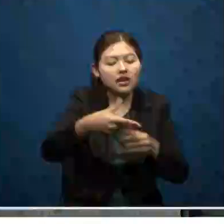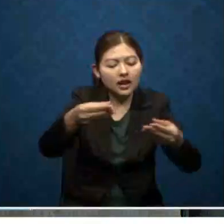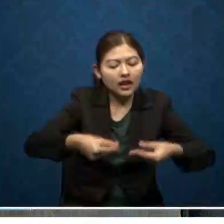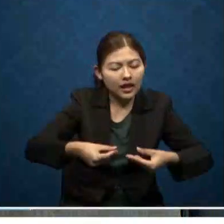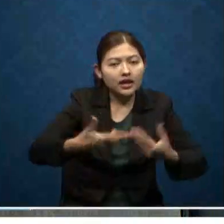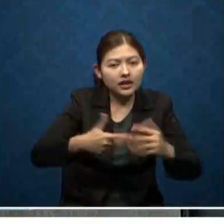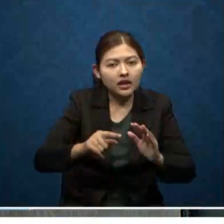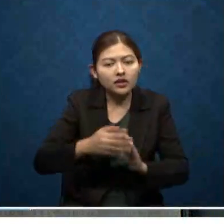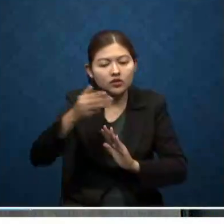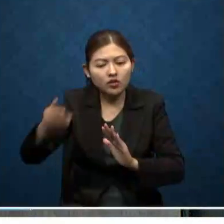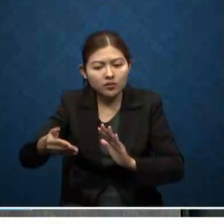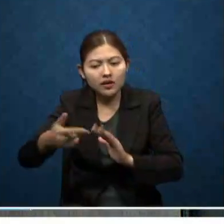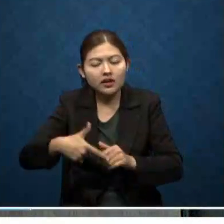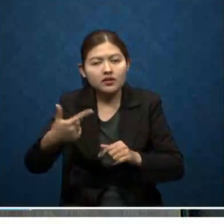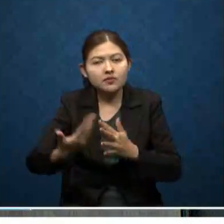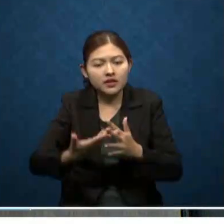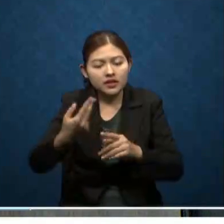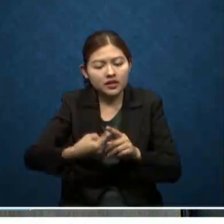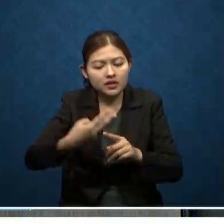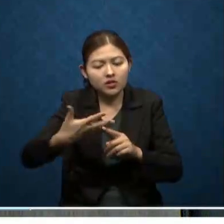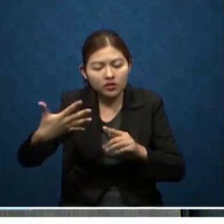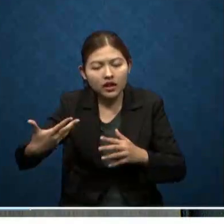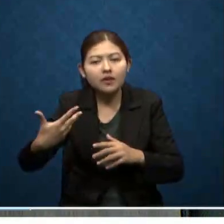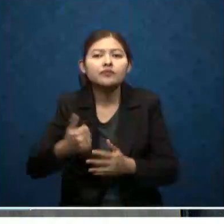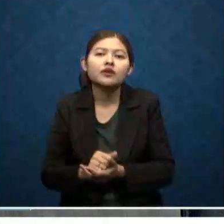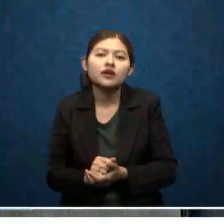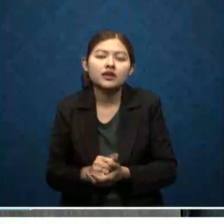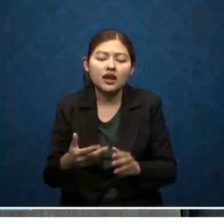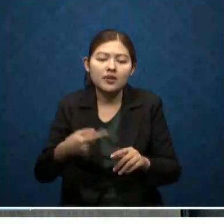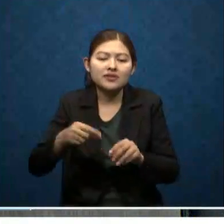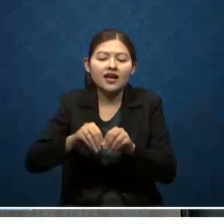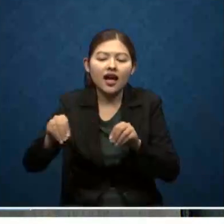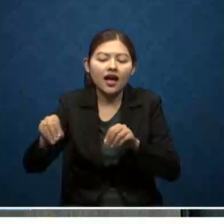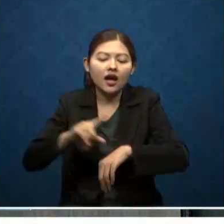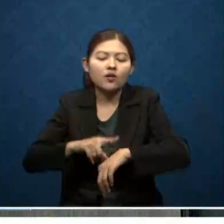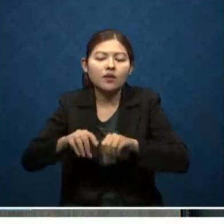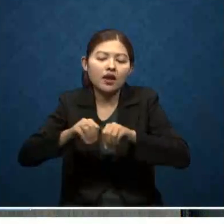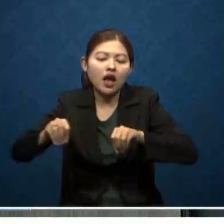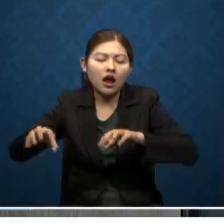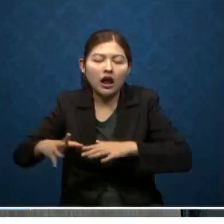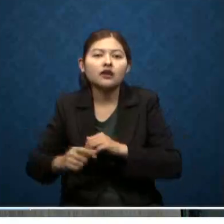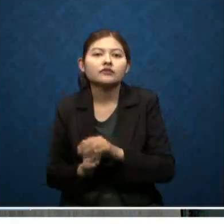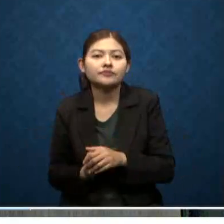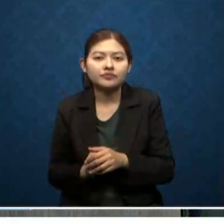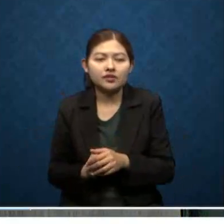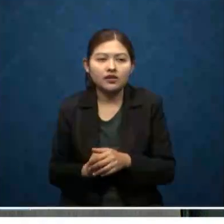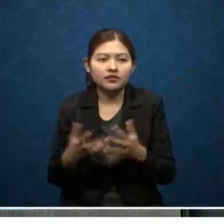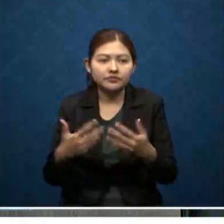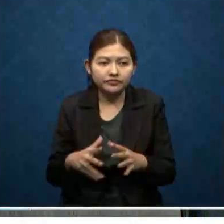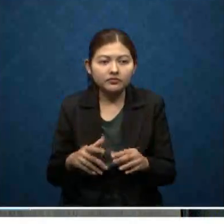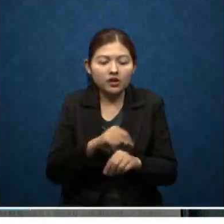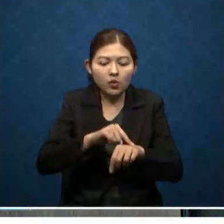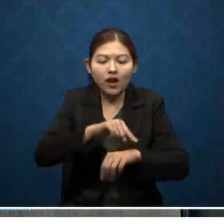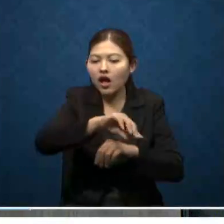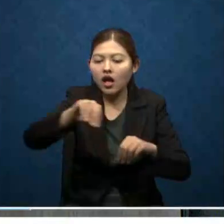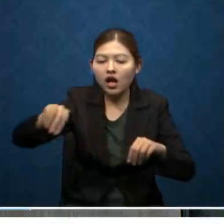รายไตรมาสขั้นต่อไปเป็นค่าเฉลี่ยราย 6เดือนขั้นต่อไปเป็นอีกปีนึงเป็นระยะเวลาคนละห้วงเวลา